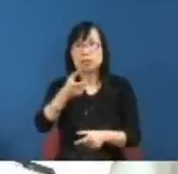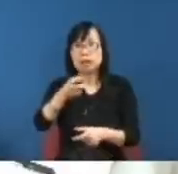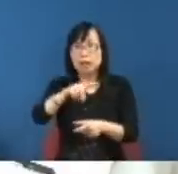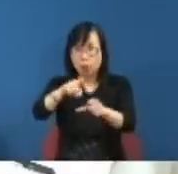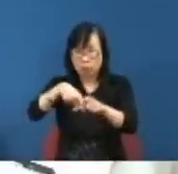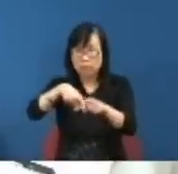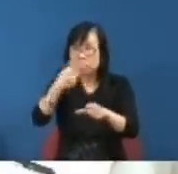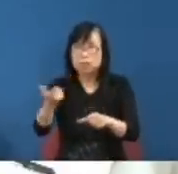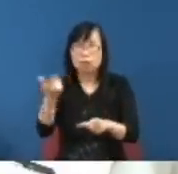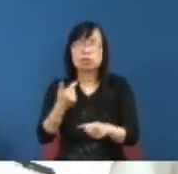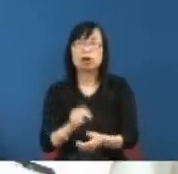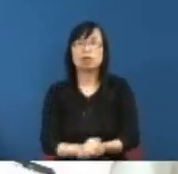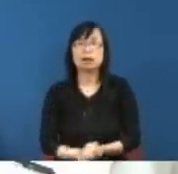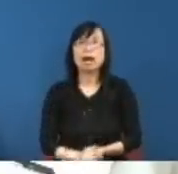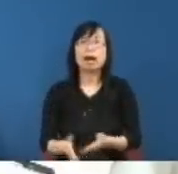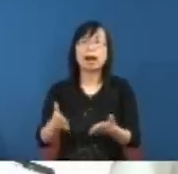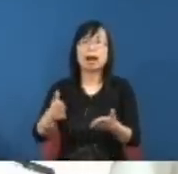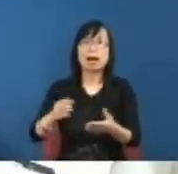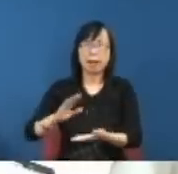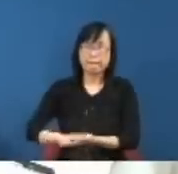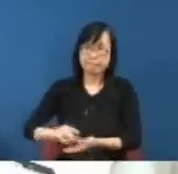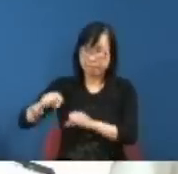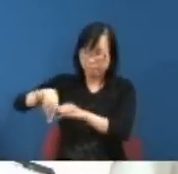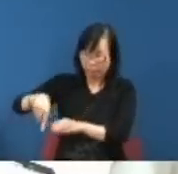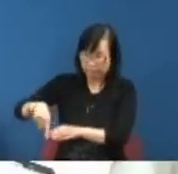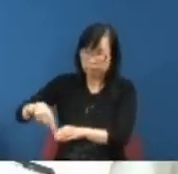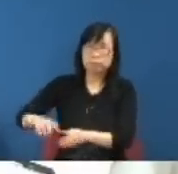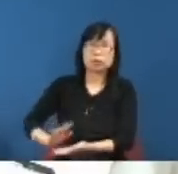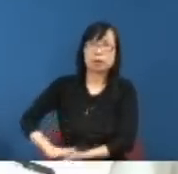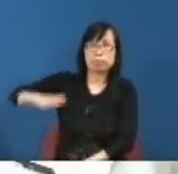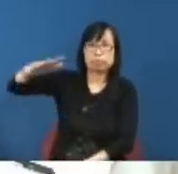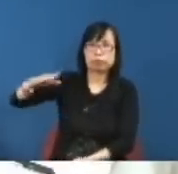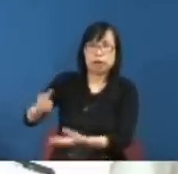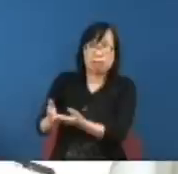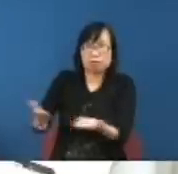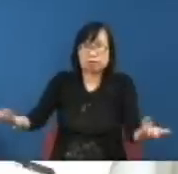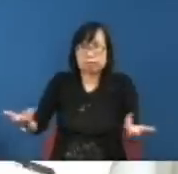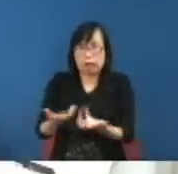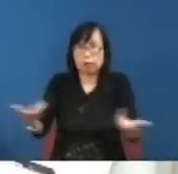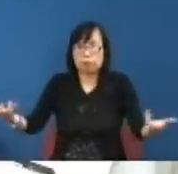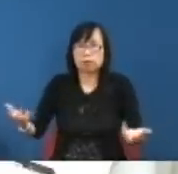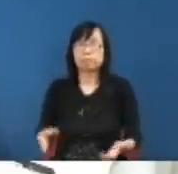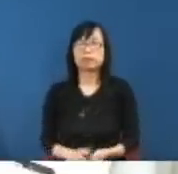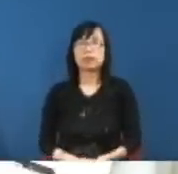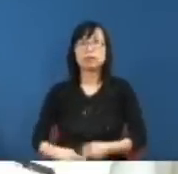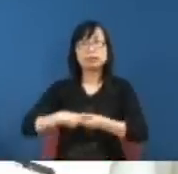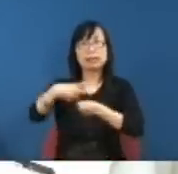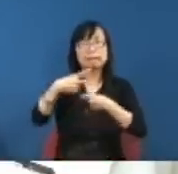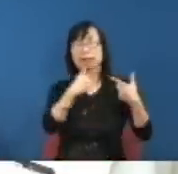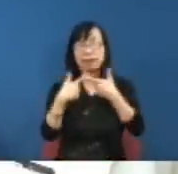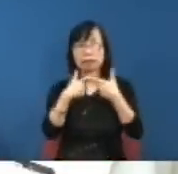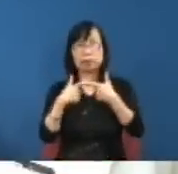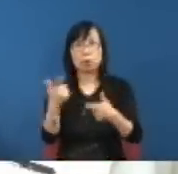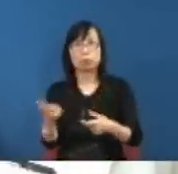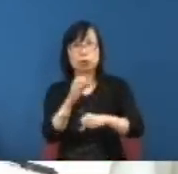咁嘅貧富懸殊開始啦。仲有一樣嘢就係要做嘅就係咩咧？當第二次世界大戰之後，好多國家採納咗